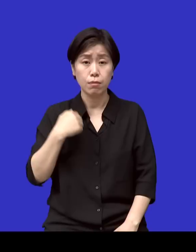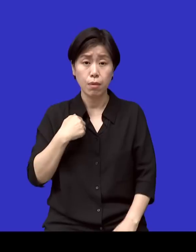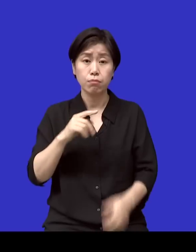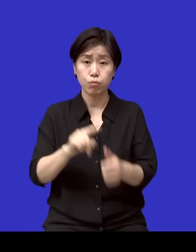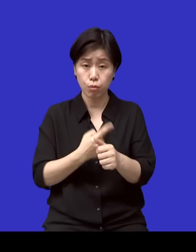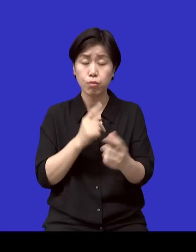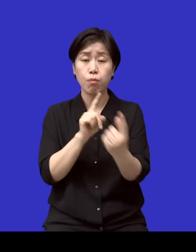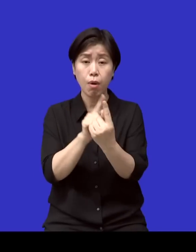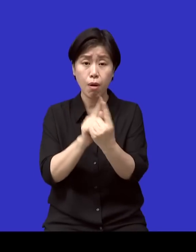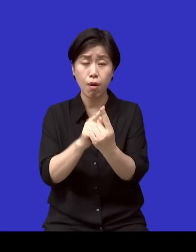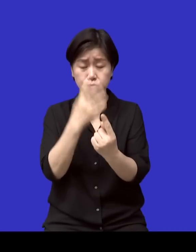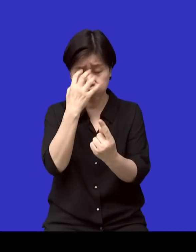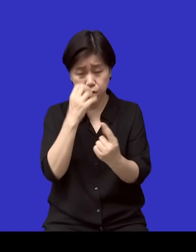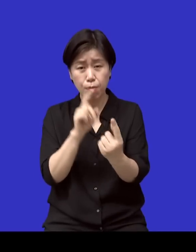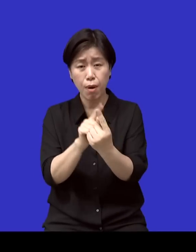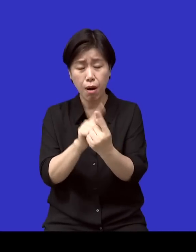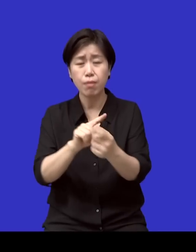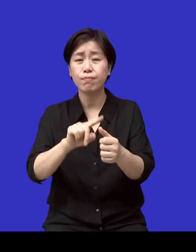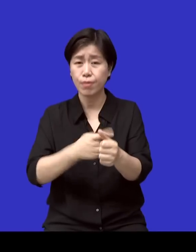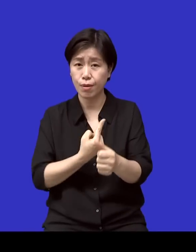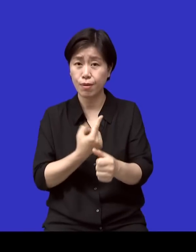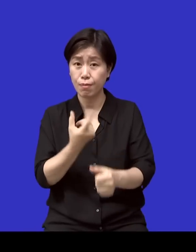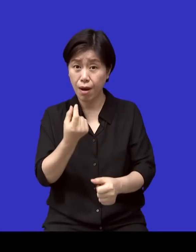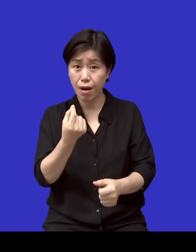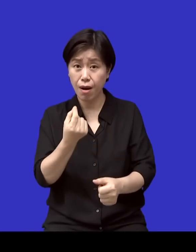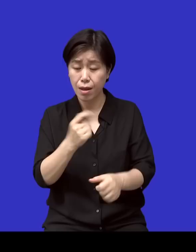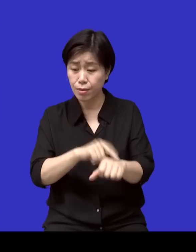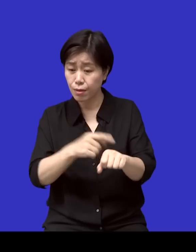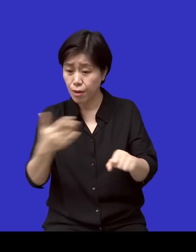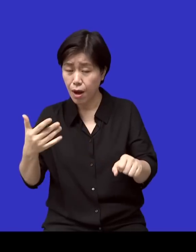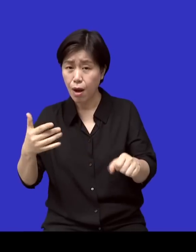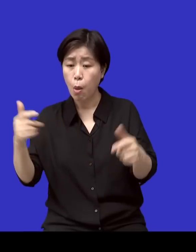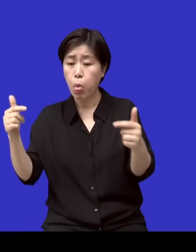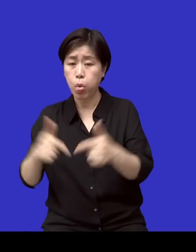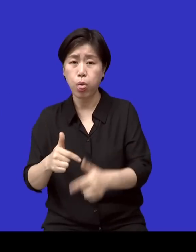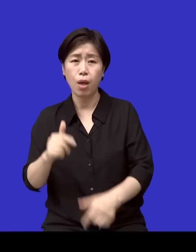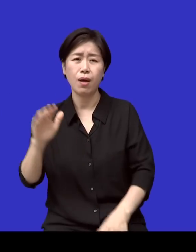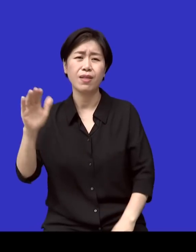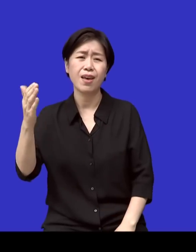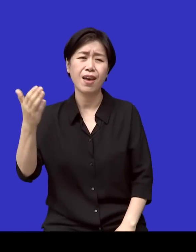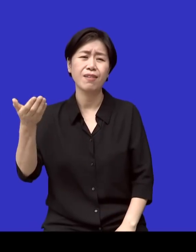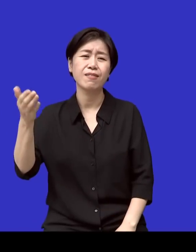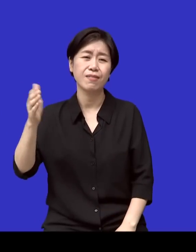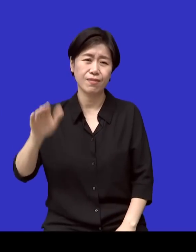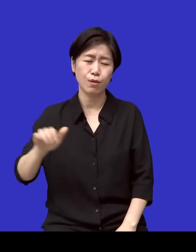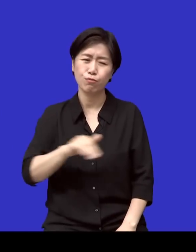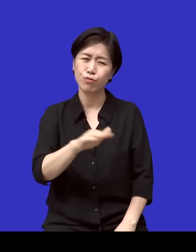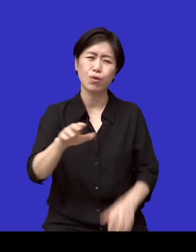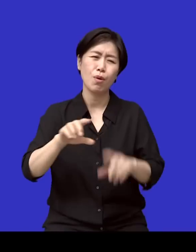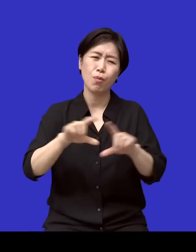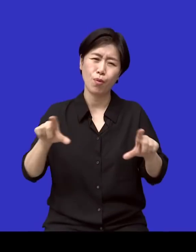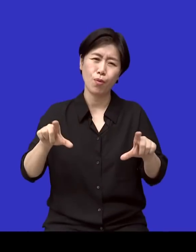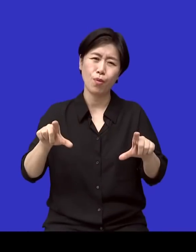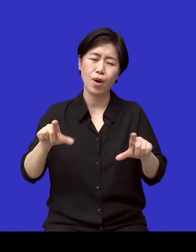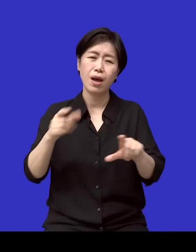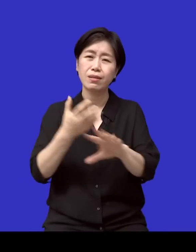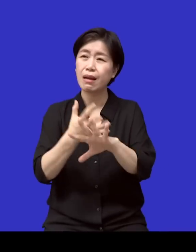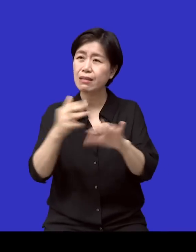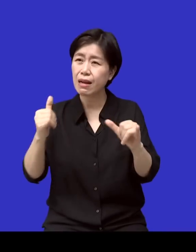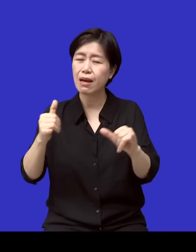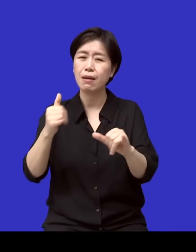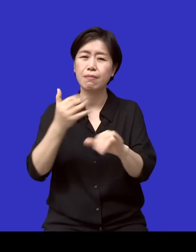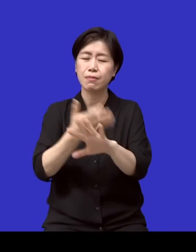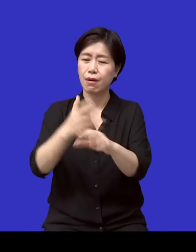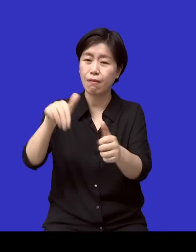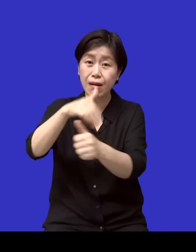탓을 하고 싶고 이건 그냥 자연스러운 행위라고 핑계대고 싶어서 그런 이유를 갖다 대는 것이 아닌가 하는 생각도 들어요. 우리 소희